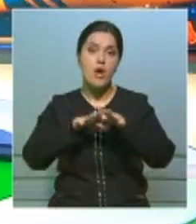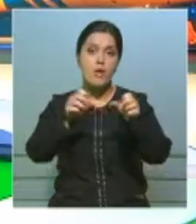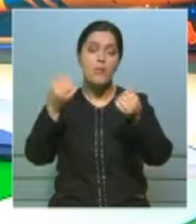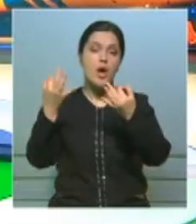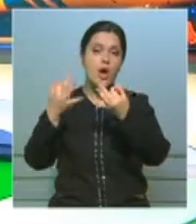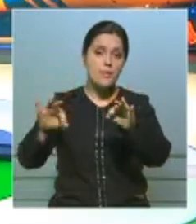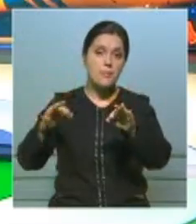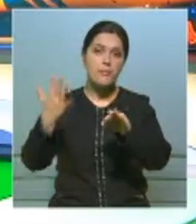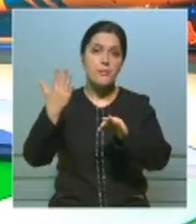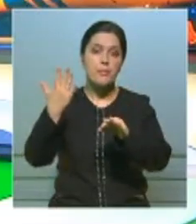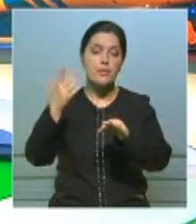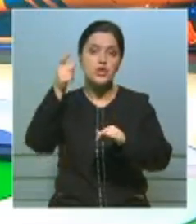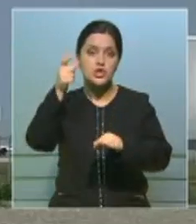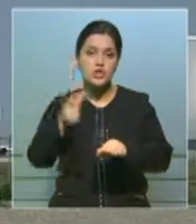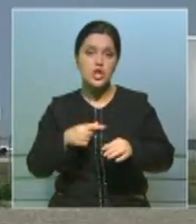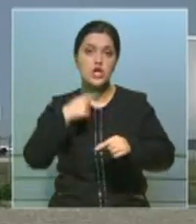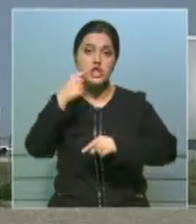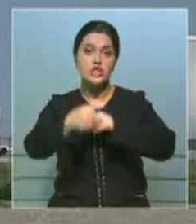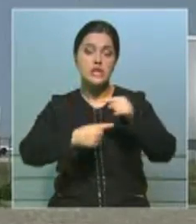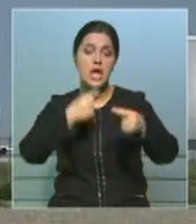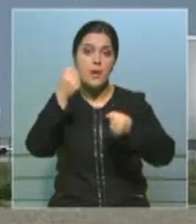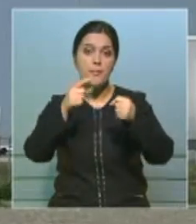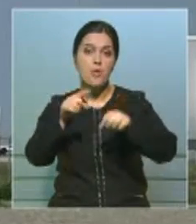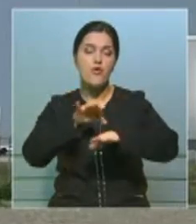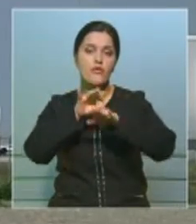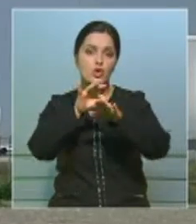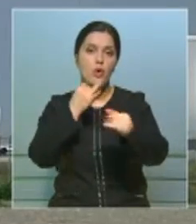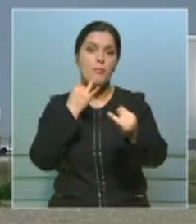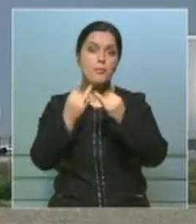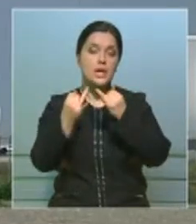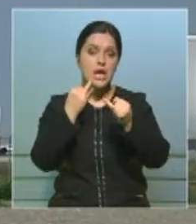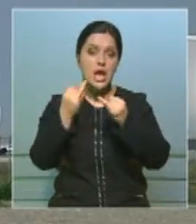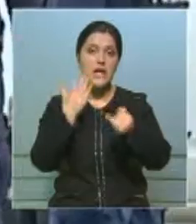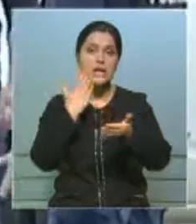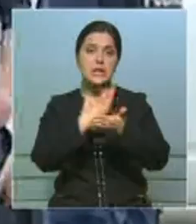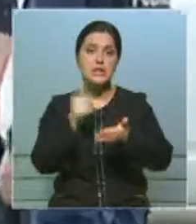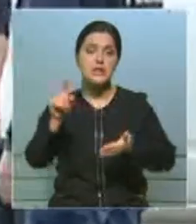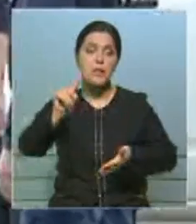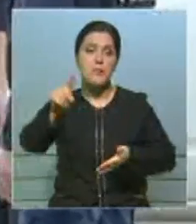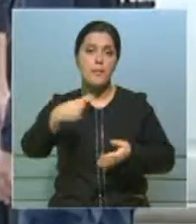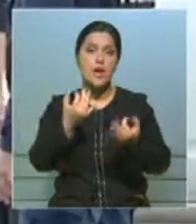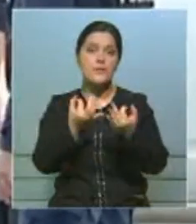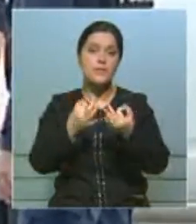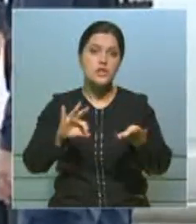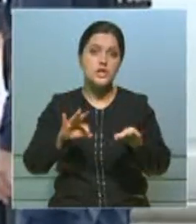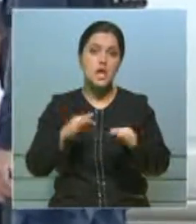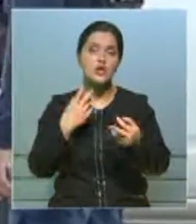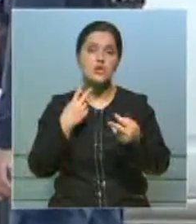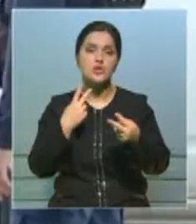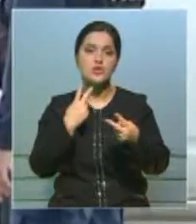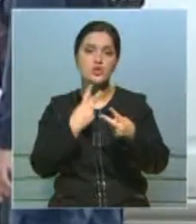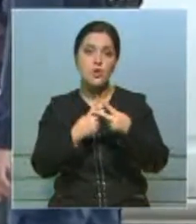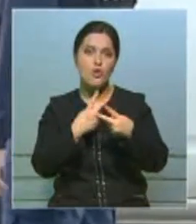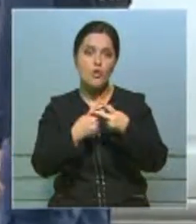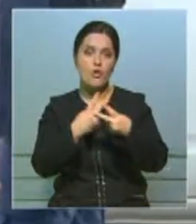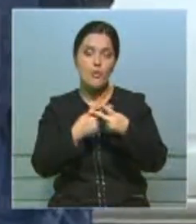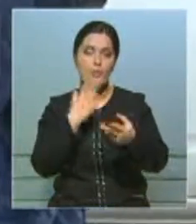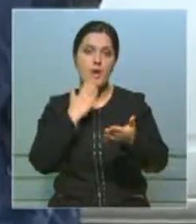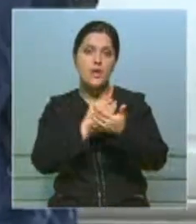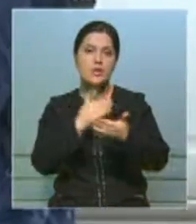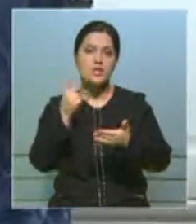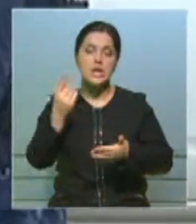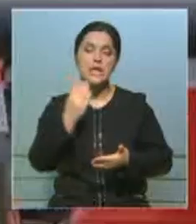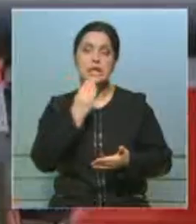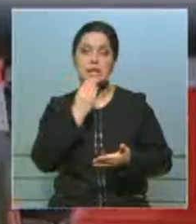еще пятерых заложников. Через пилота преступник ведет переговоры. По последним данным, он потребовал освобождения заключенных в тюрьмах